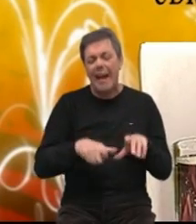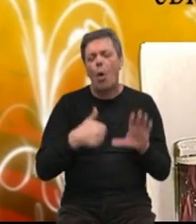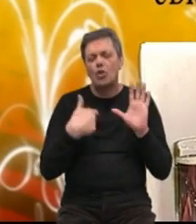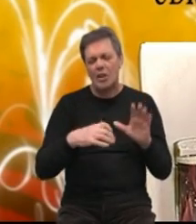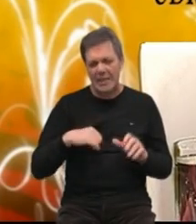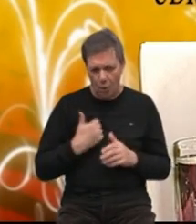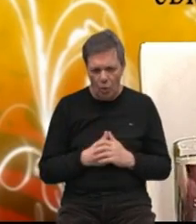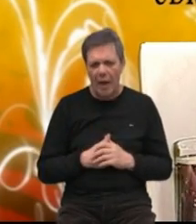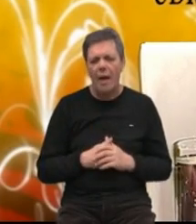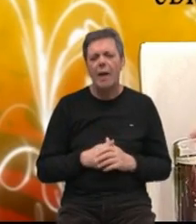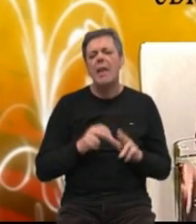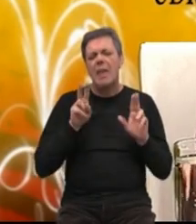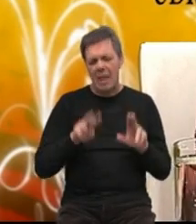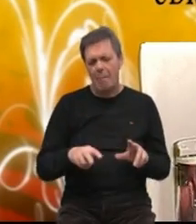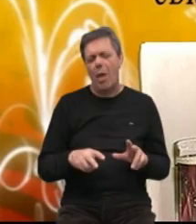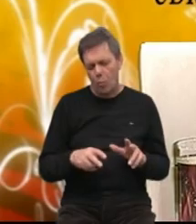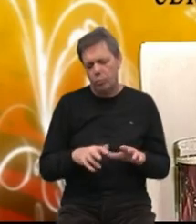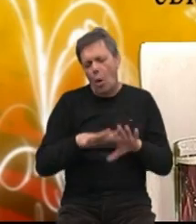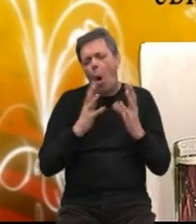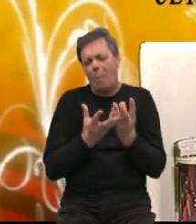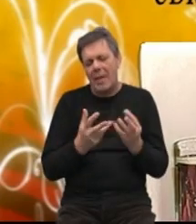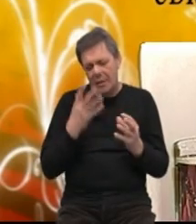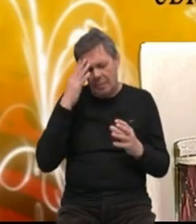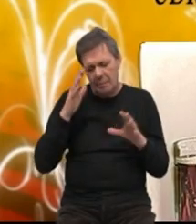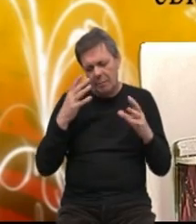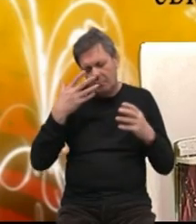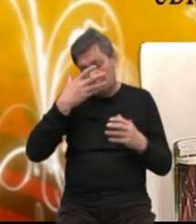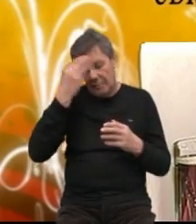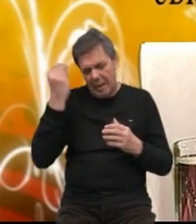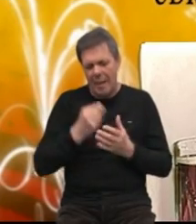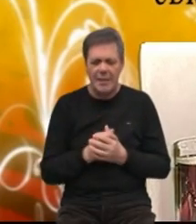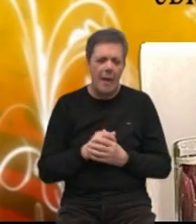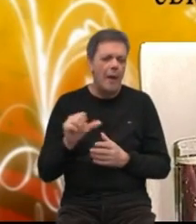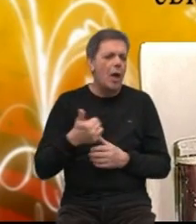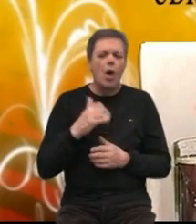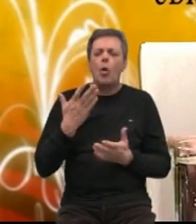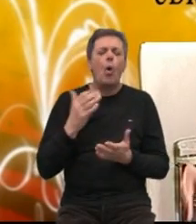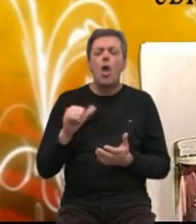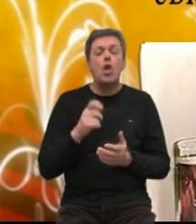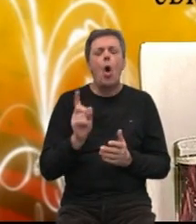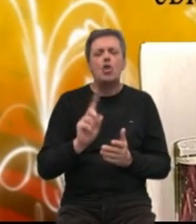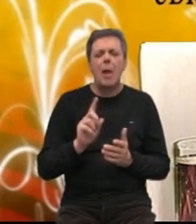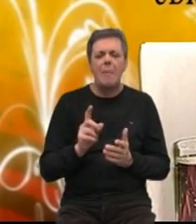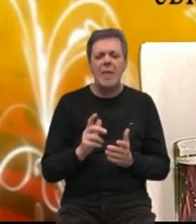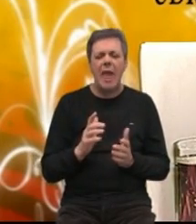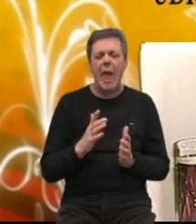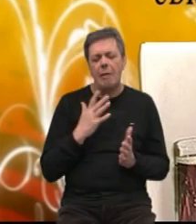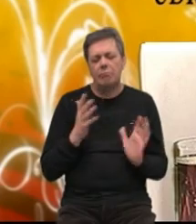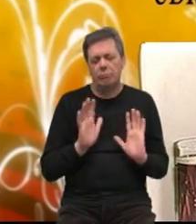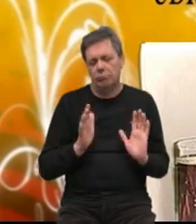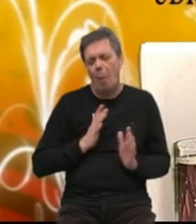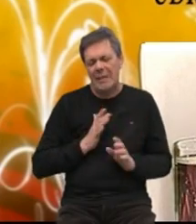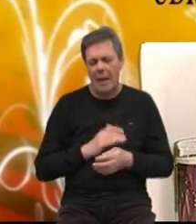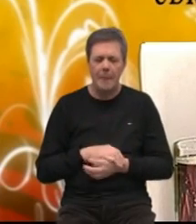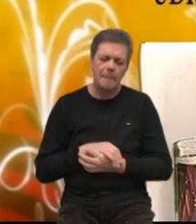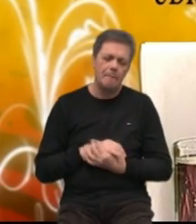60 godina imaju neki oblik demencije. Dakle, koji to još nije postao dijagnoza Alzheimer,